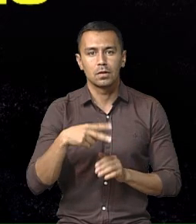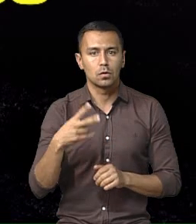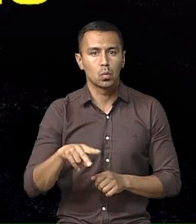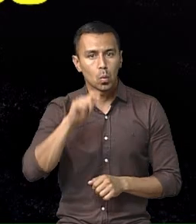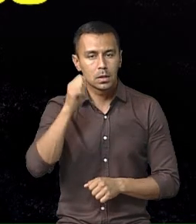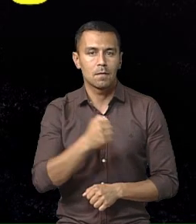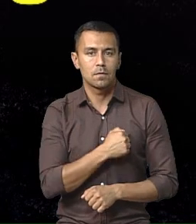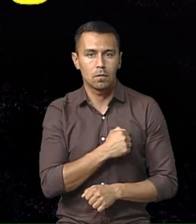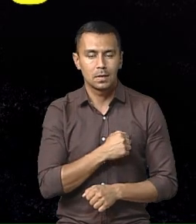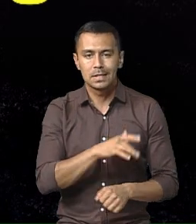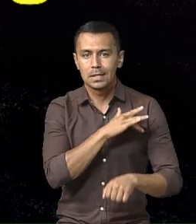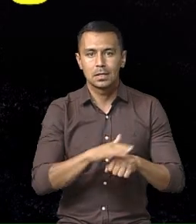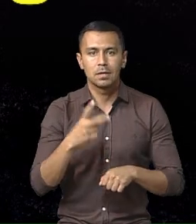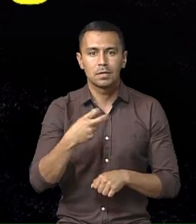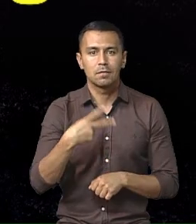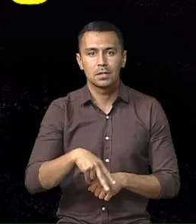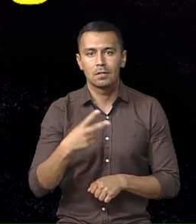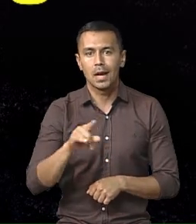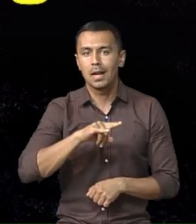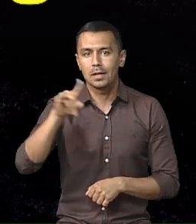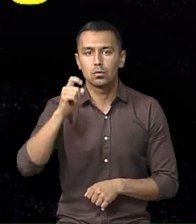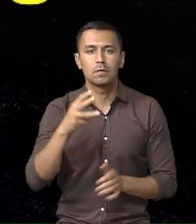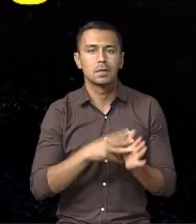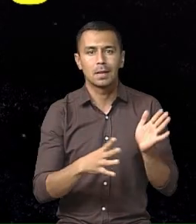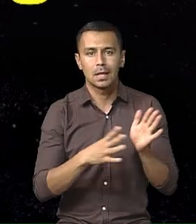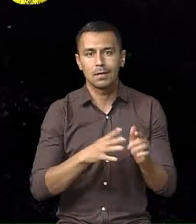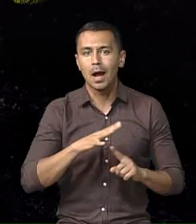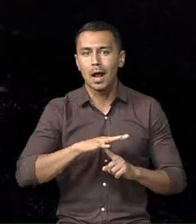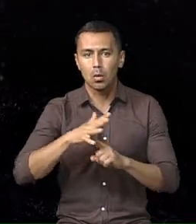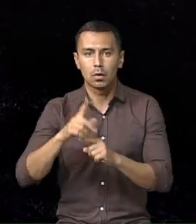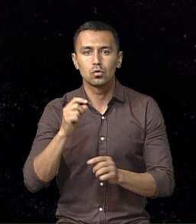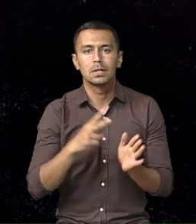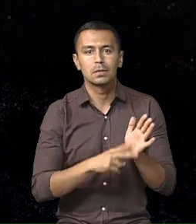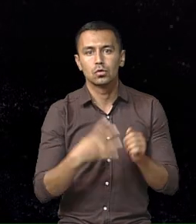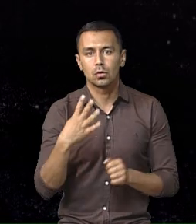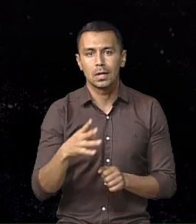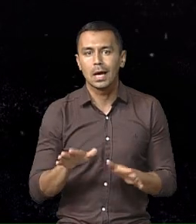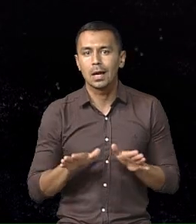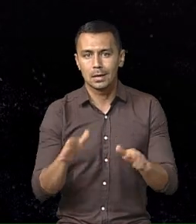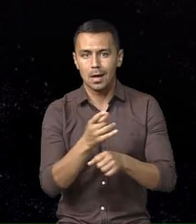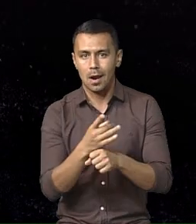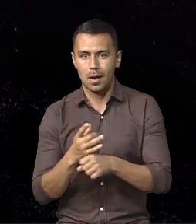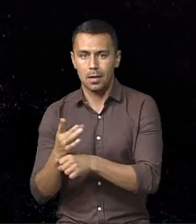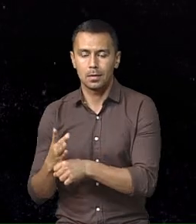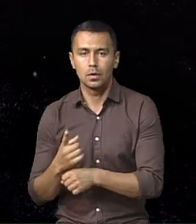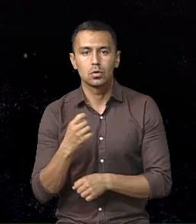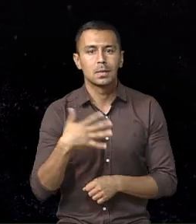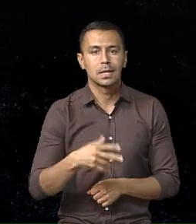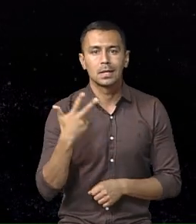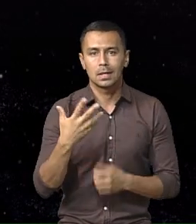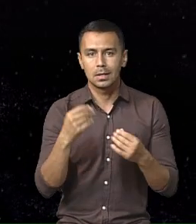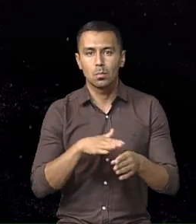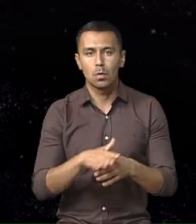українськими військовими знищено 222 літаки, 189 гелікоптерів та 174 крилатих ракет. За 153